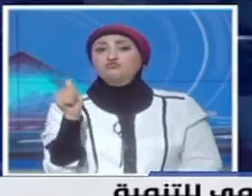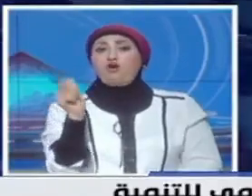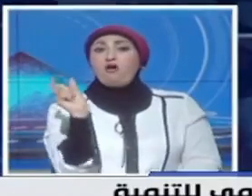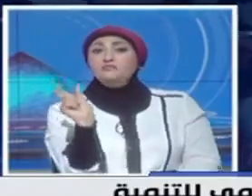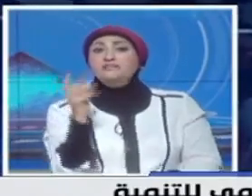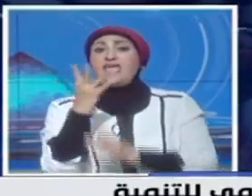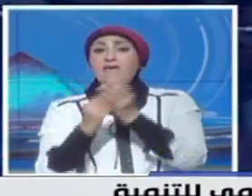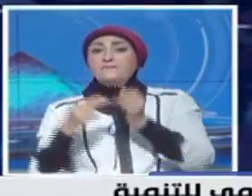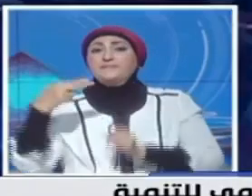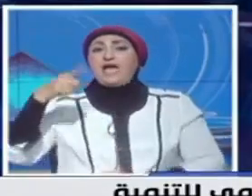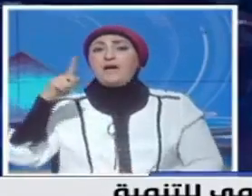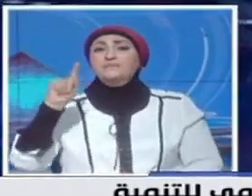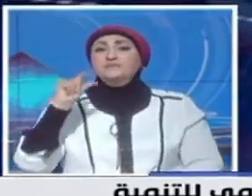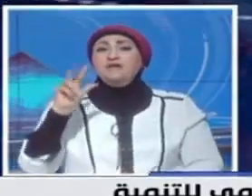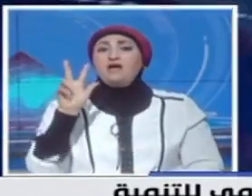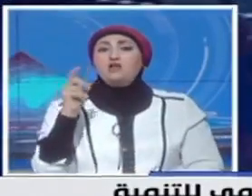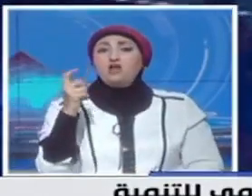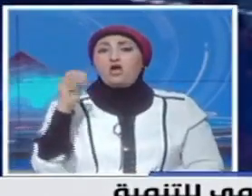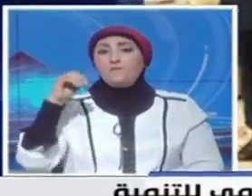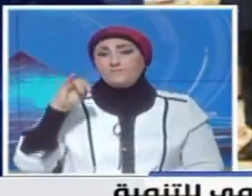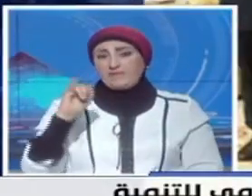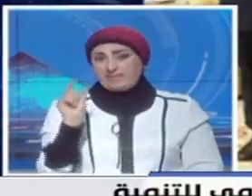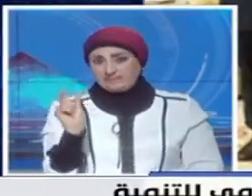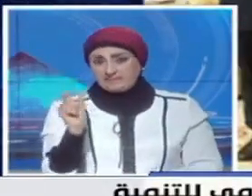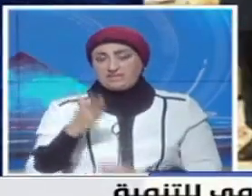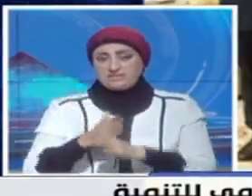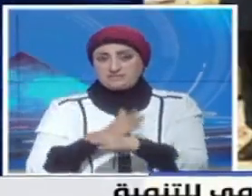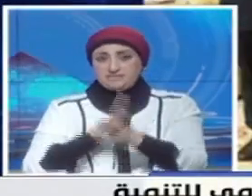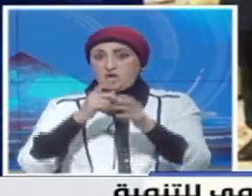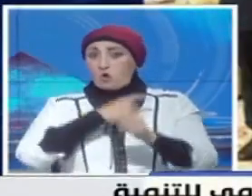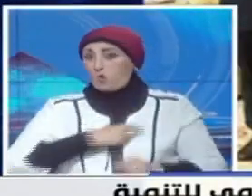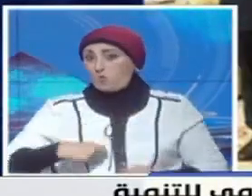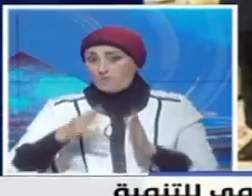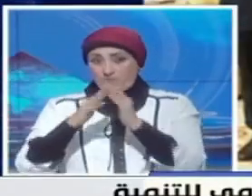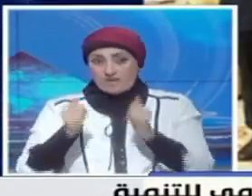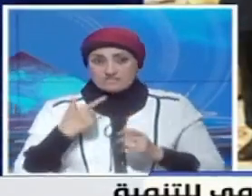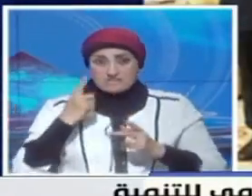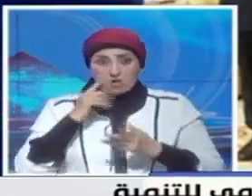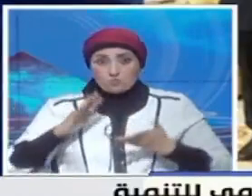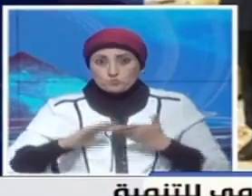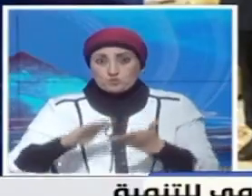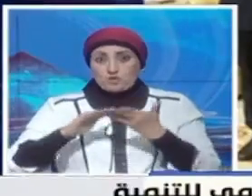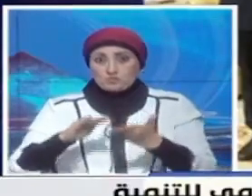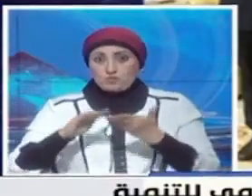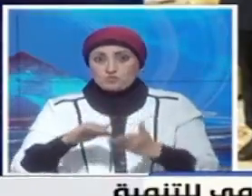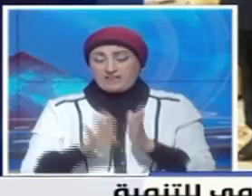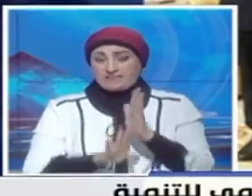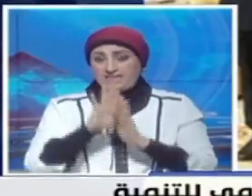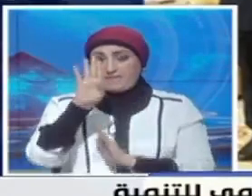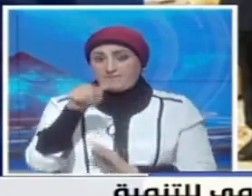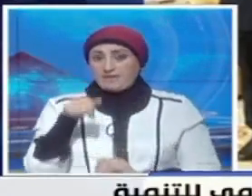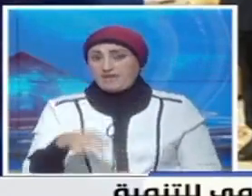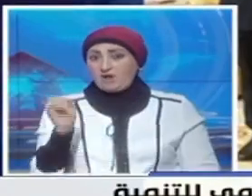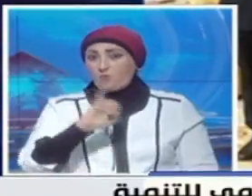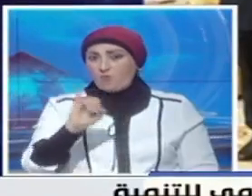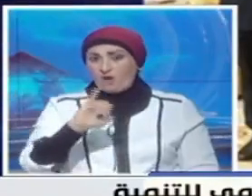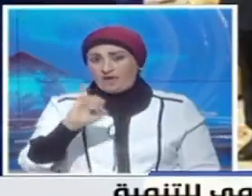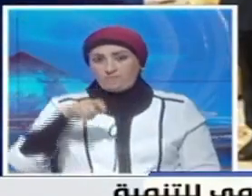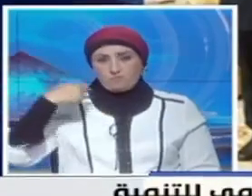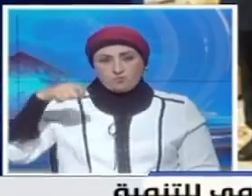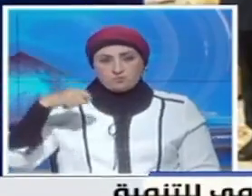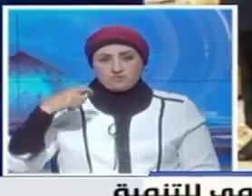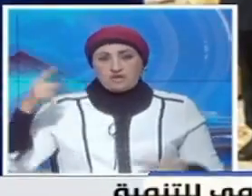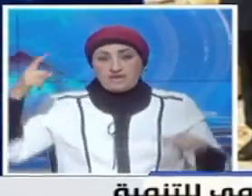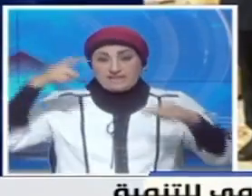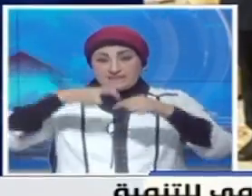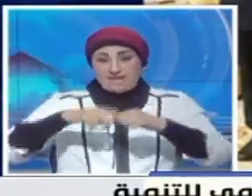الرحمن المرشد جهود الحكومة المصرية لتمكين القطاع الخاص وزيادة مشاركته في جهود التنمية، والدور الذي